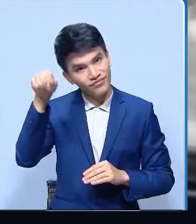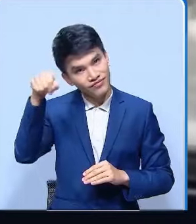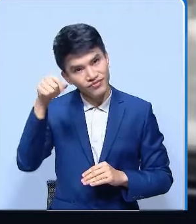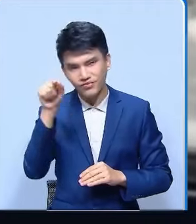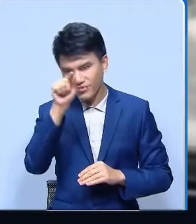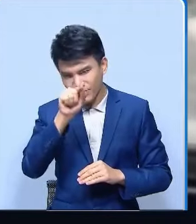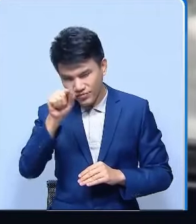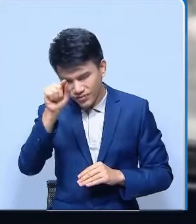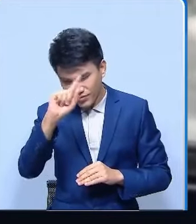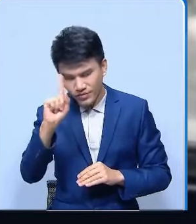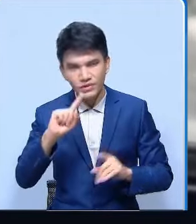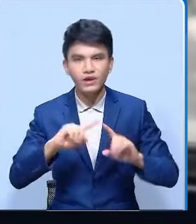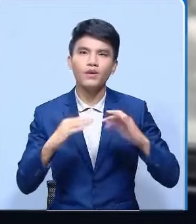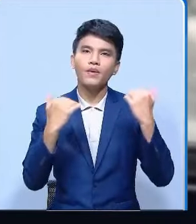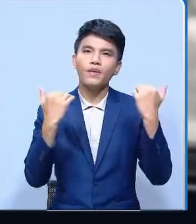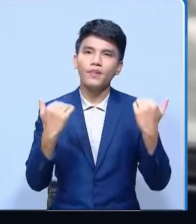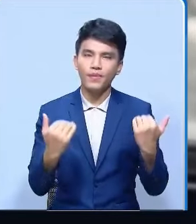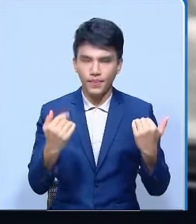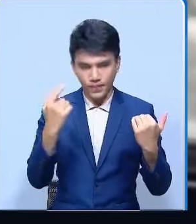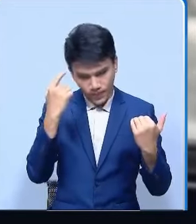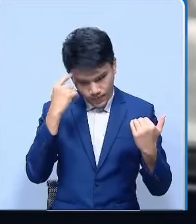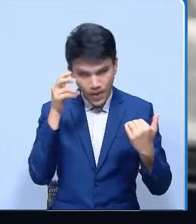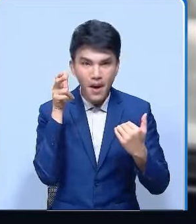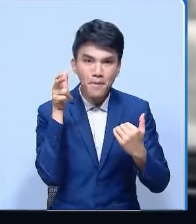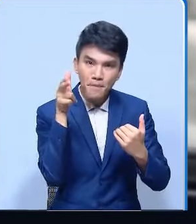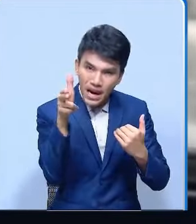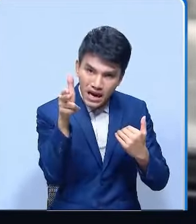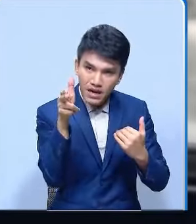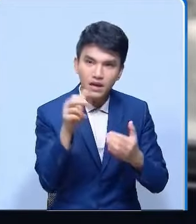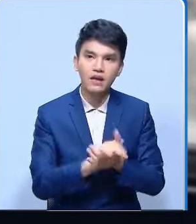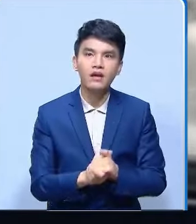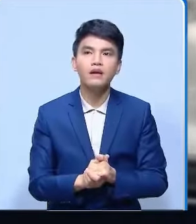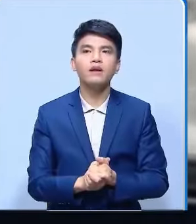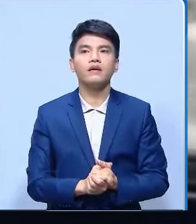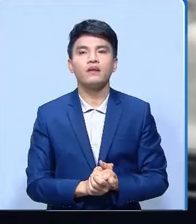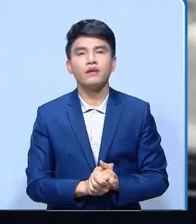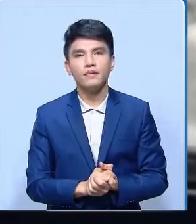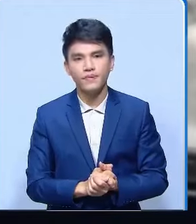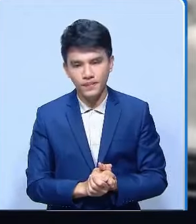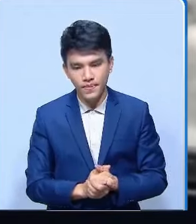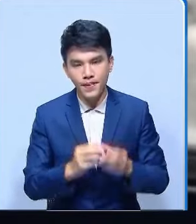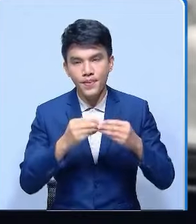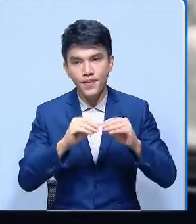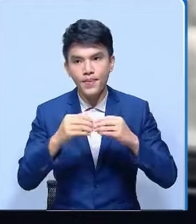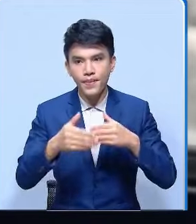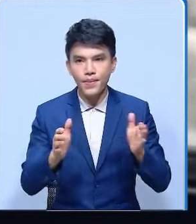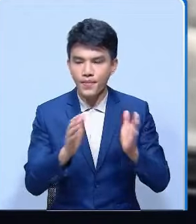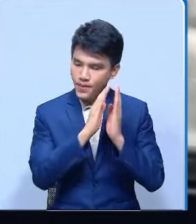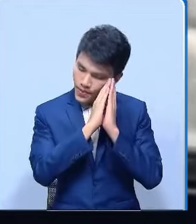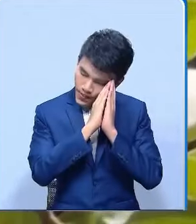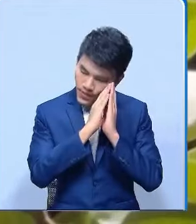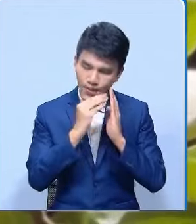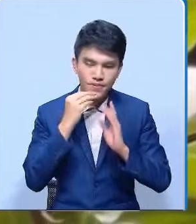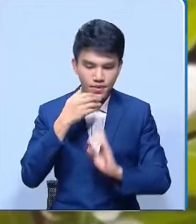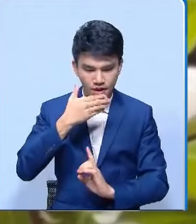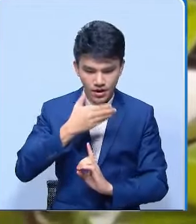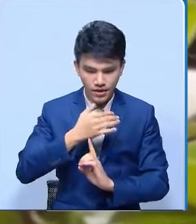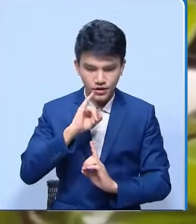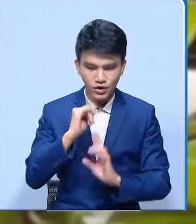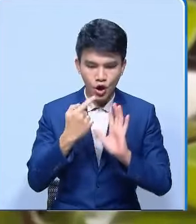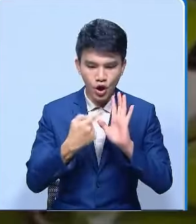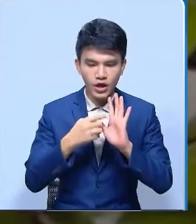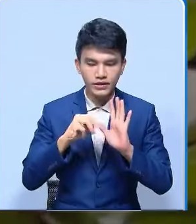รแต่ที่แน่ๆเธอคาดเดาว่ากระสุนปืนหรือเปล่านะคะนี่เป็นสภาพของกระจกหน้าต่างห้องนอนของบ้านในซอยจามจุรีซอ